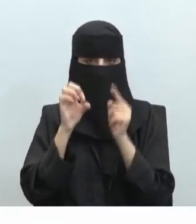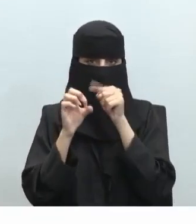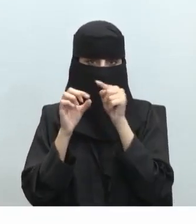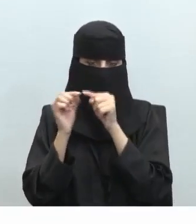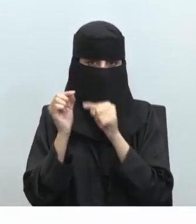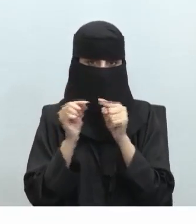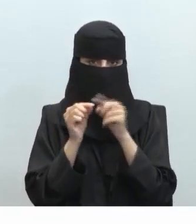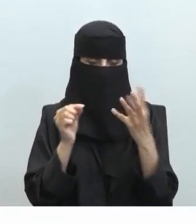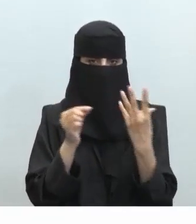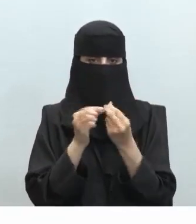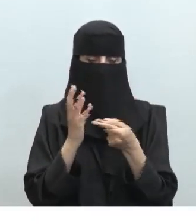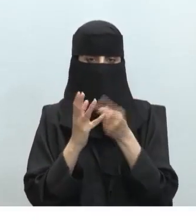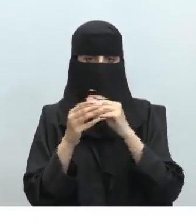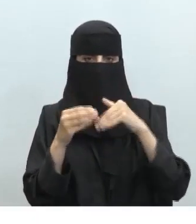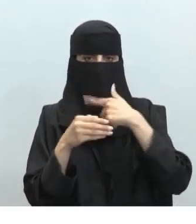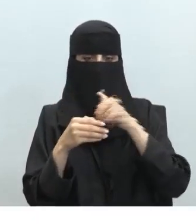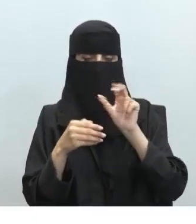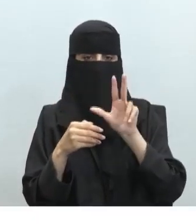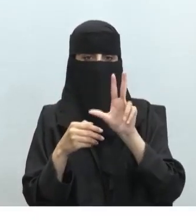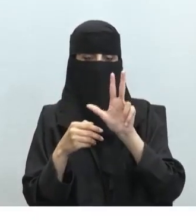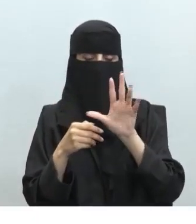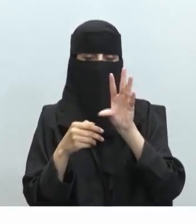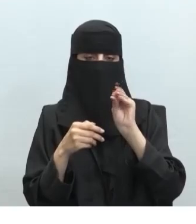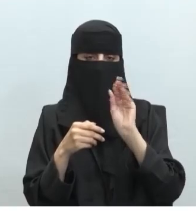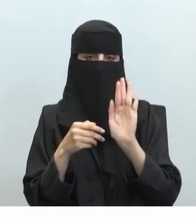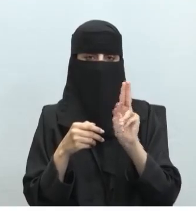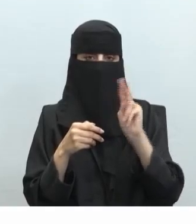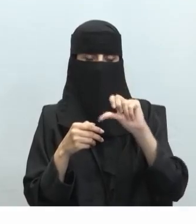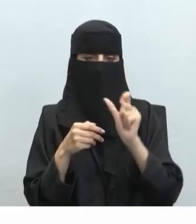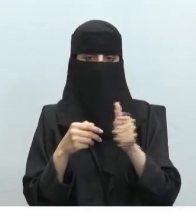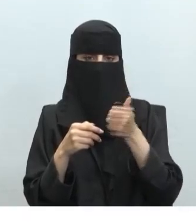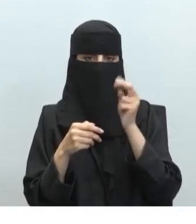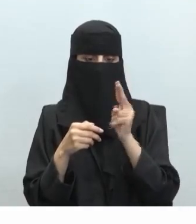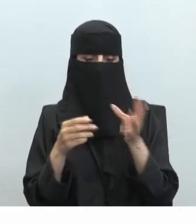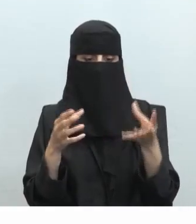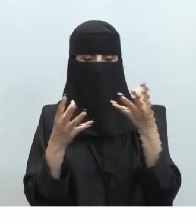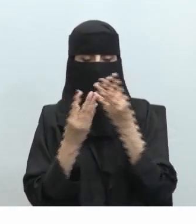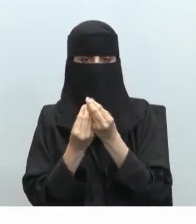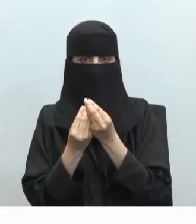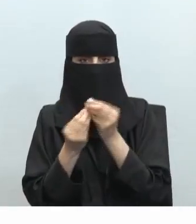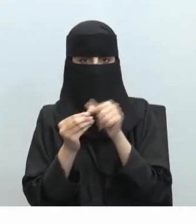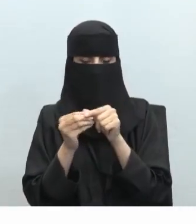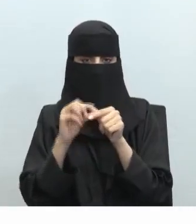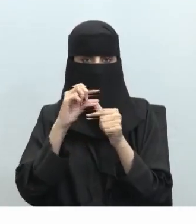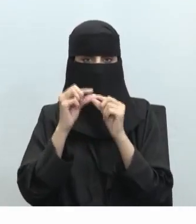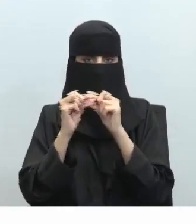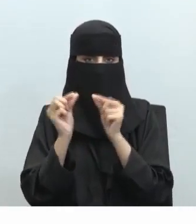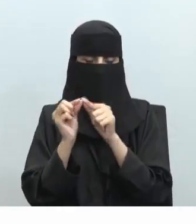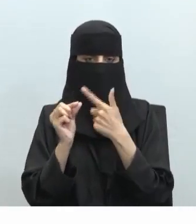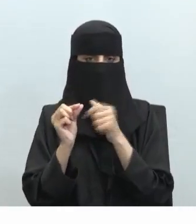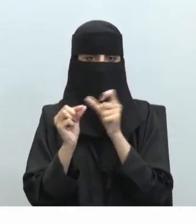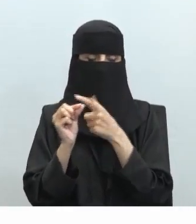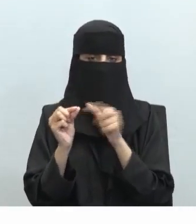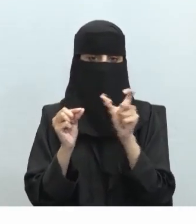هذه الهستونات الهستونات طبعا موجبه الشحنه لتكون ما اسميناه بالجسيمات النوويه او ما نسميها بالنيكل سومات هذه